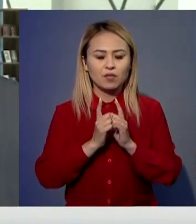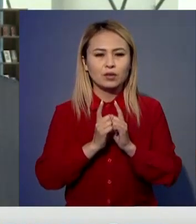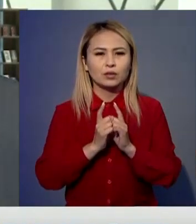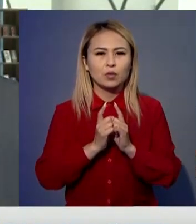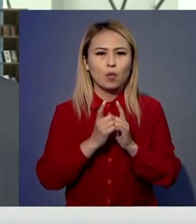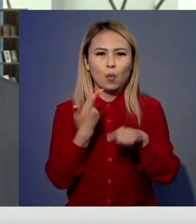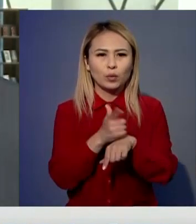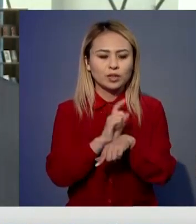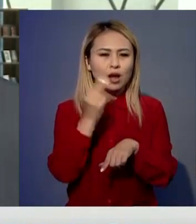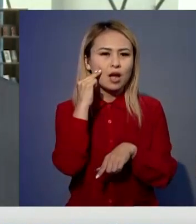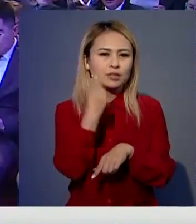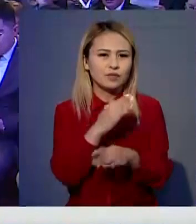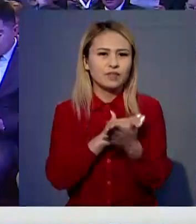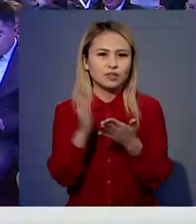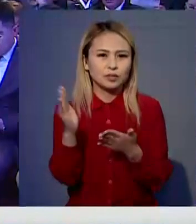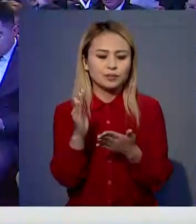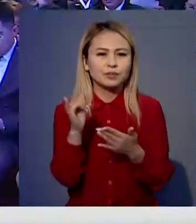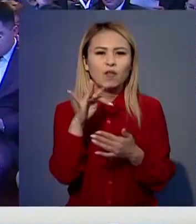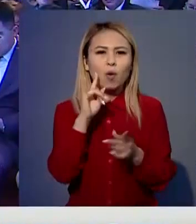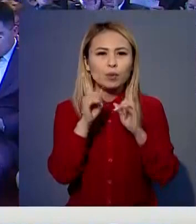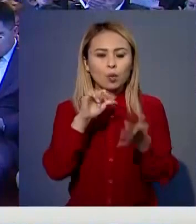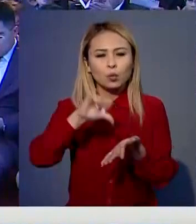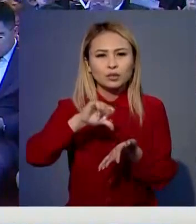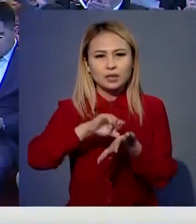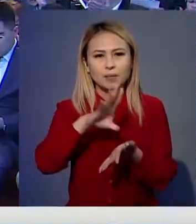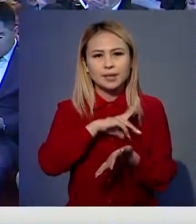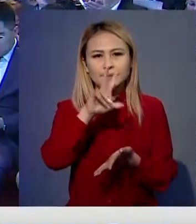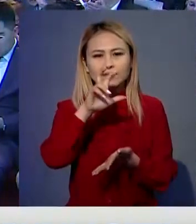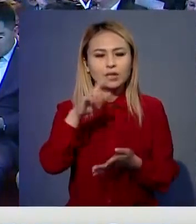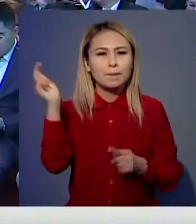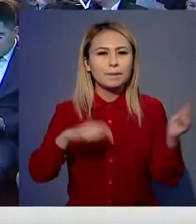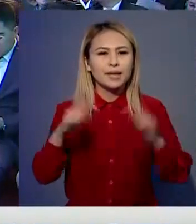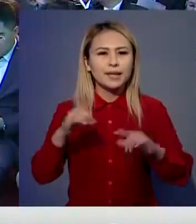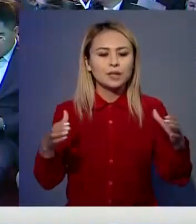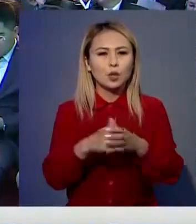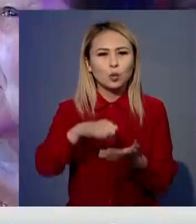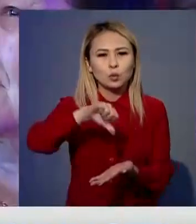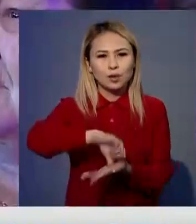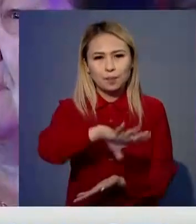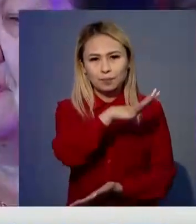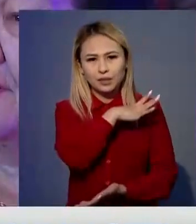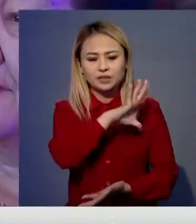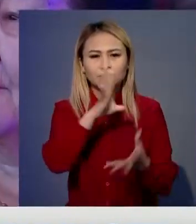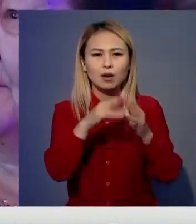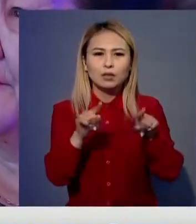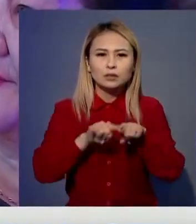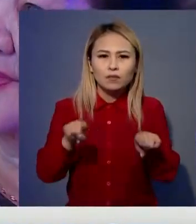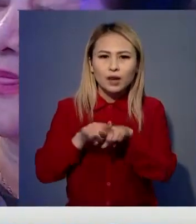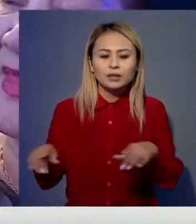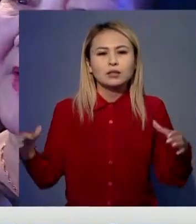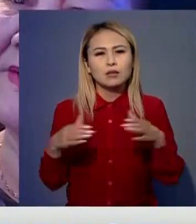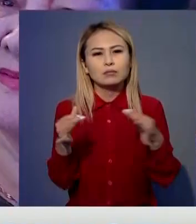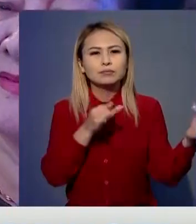өте сапасын күшейту. Форумға бас-аяғы 300-ге жуық ақын жазушы қатысты. Рухани құндылықтарды дәріптеп, сөз